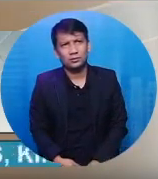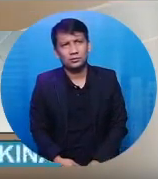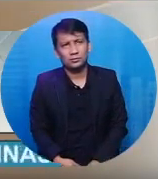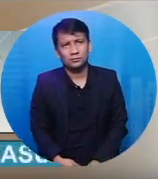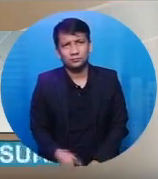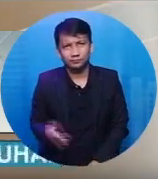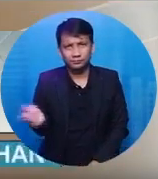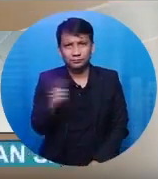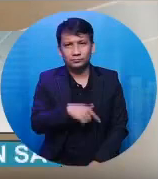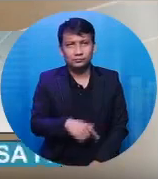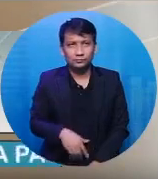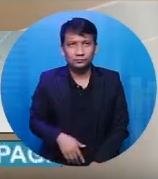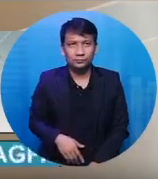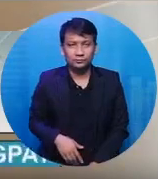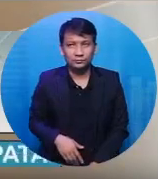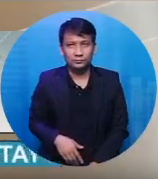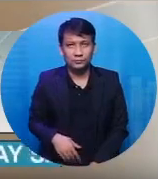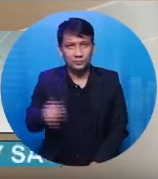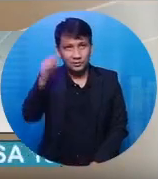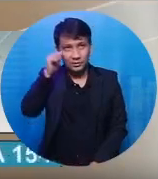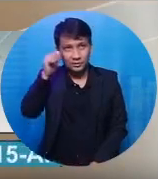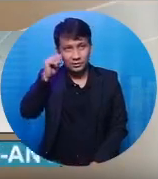Grabe naman. Sir Abraham.